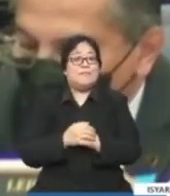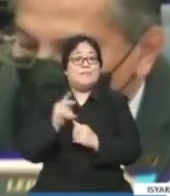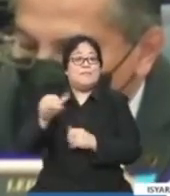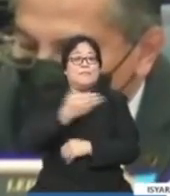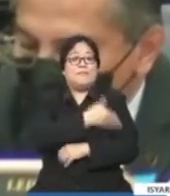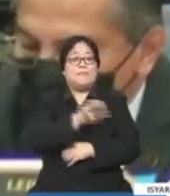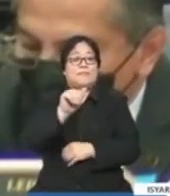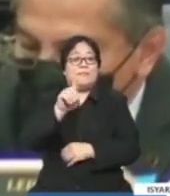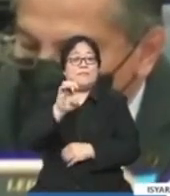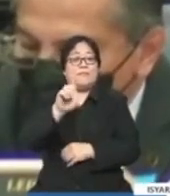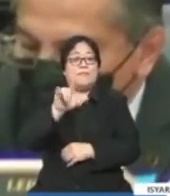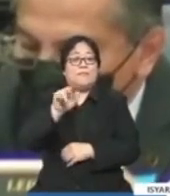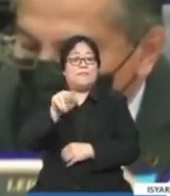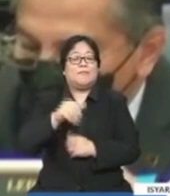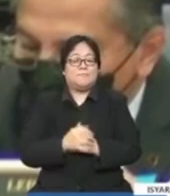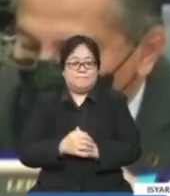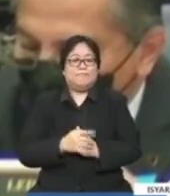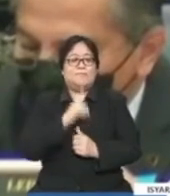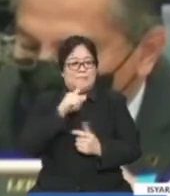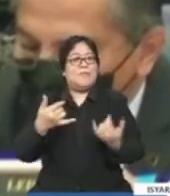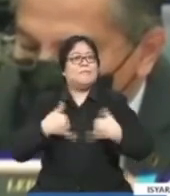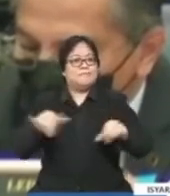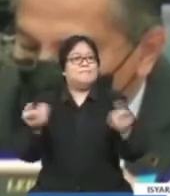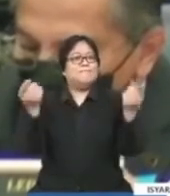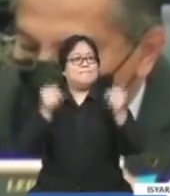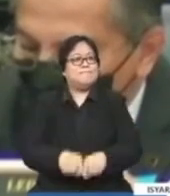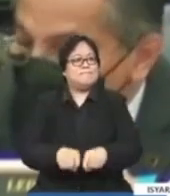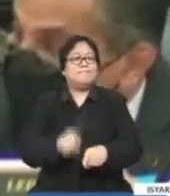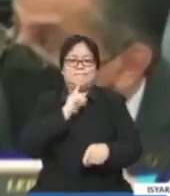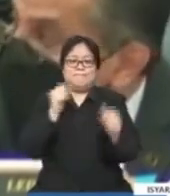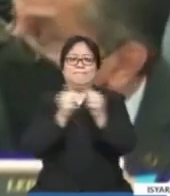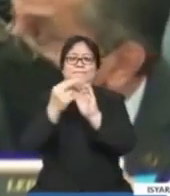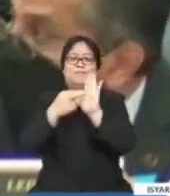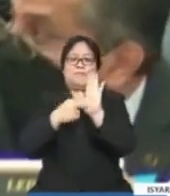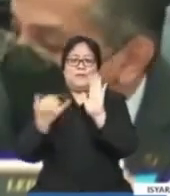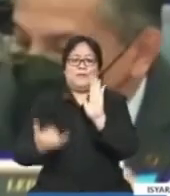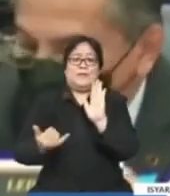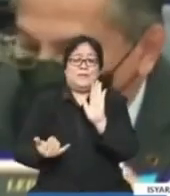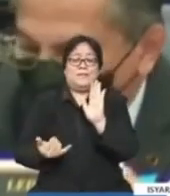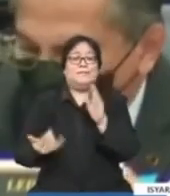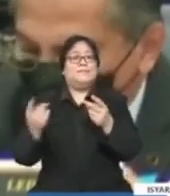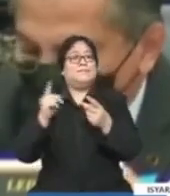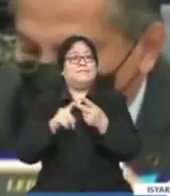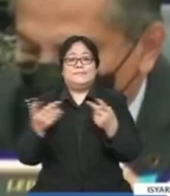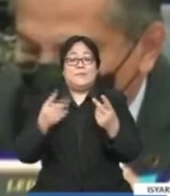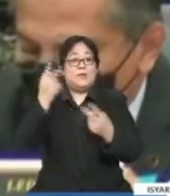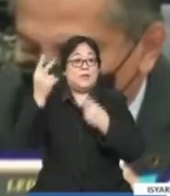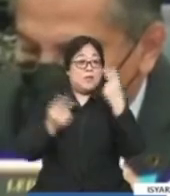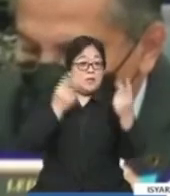kes mendiang Adelina Lisau? Perkara ini masih berlaku lagi walaupun dengan undang-undang yang sedia ada, walaupun